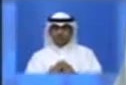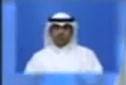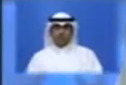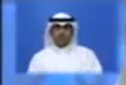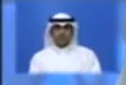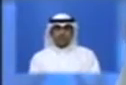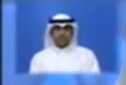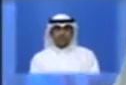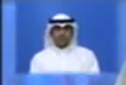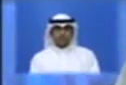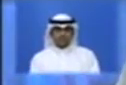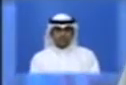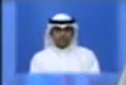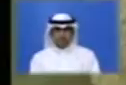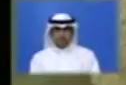الدينية السعيدة.